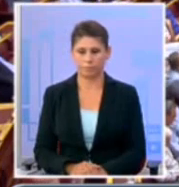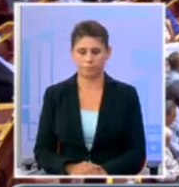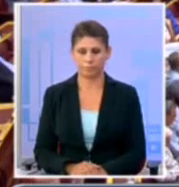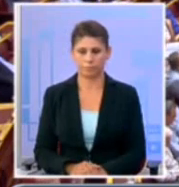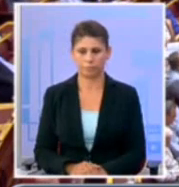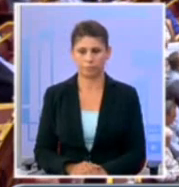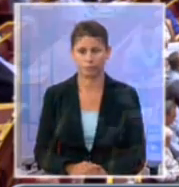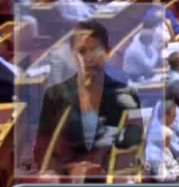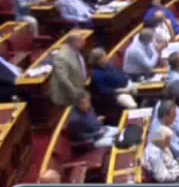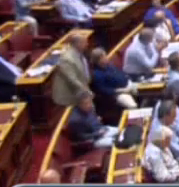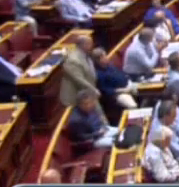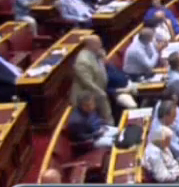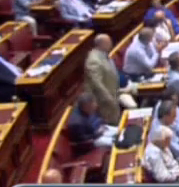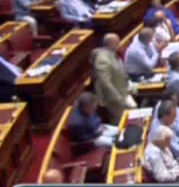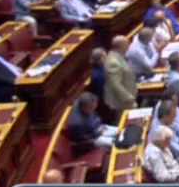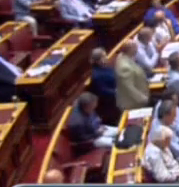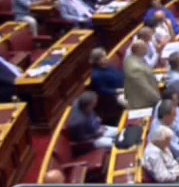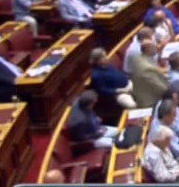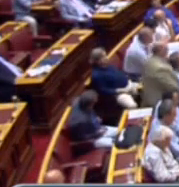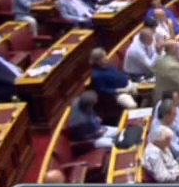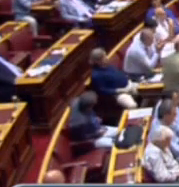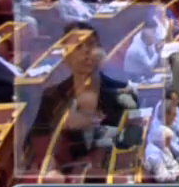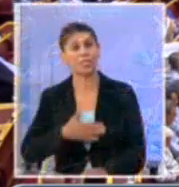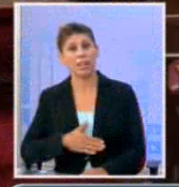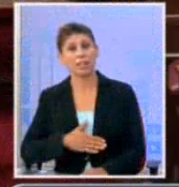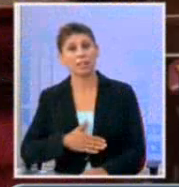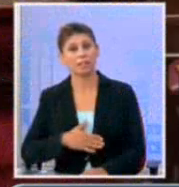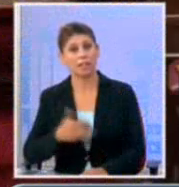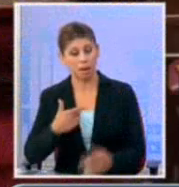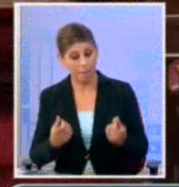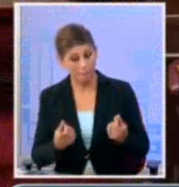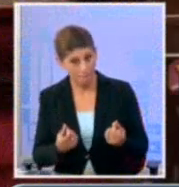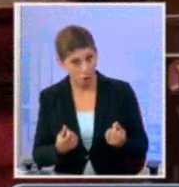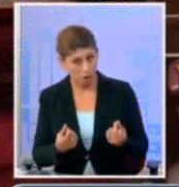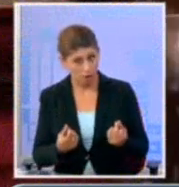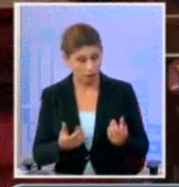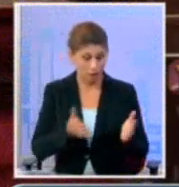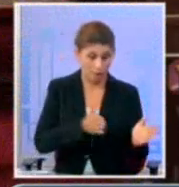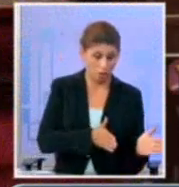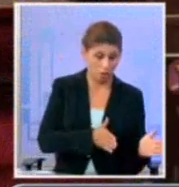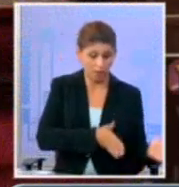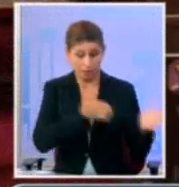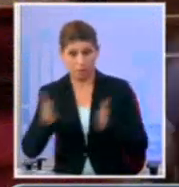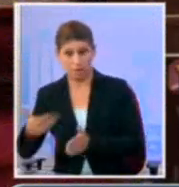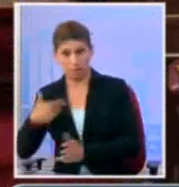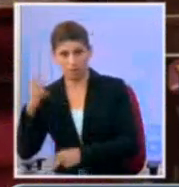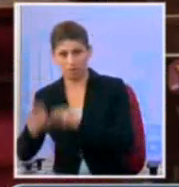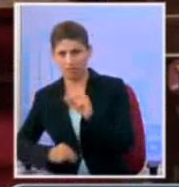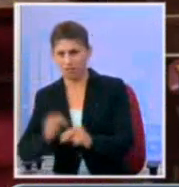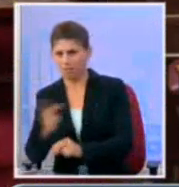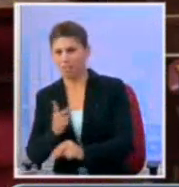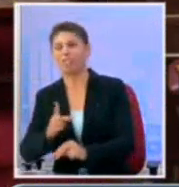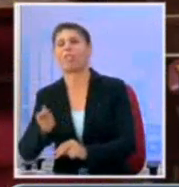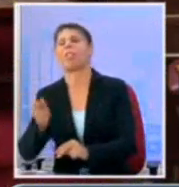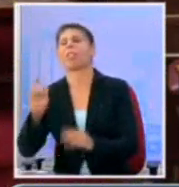ηρεμήστε. Εάν θέλετε και να μας προκαλέσετε και να το ψηφίσουμε, δεν γίνονται και τα